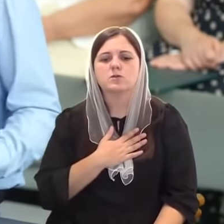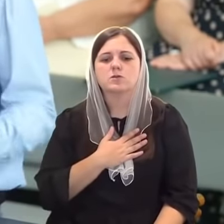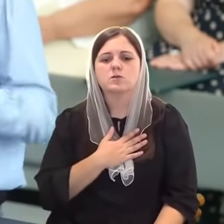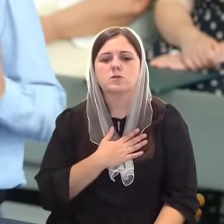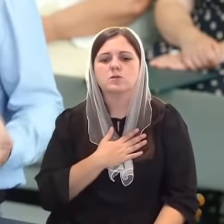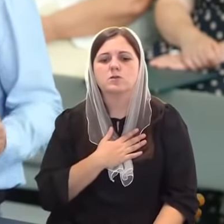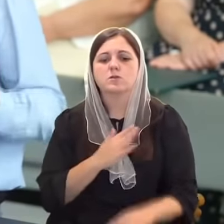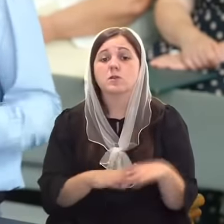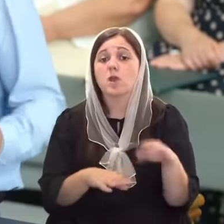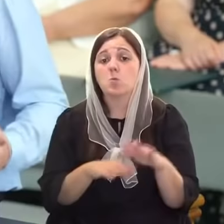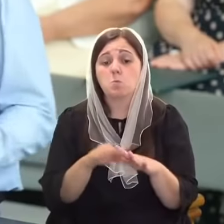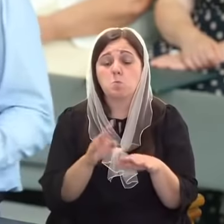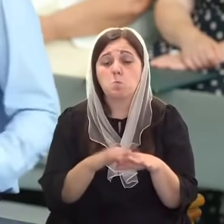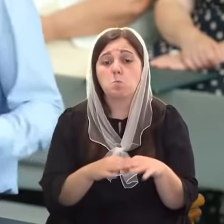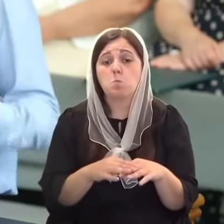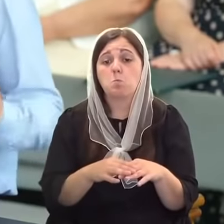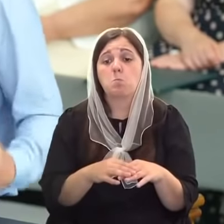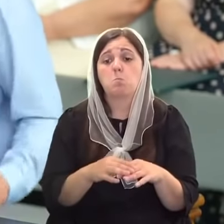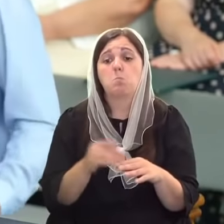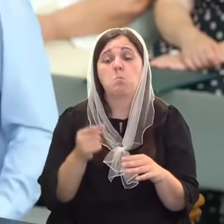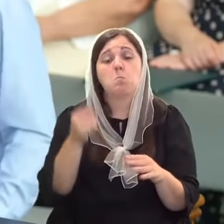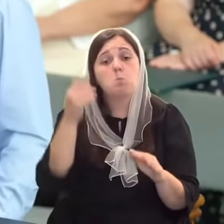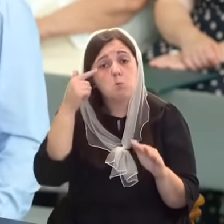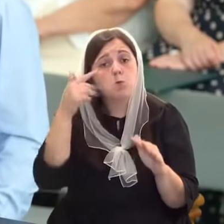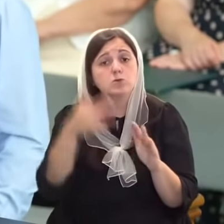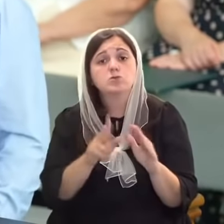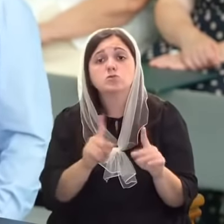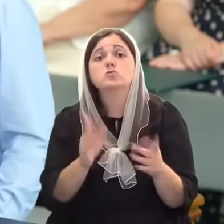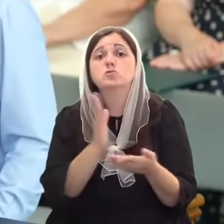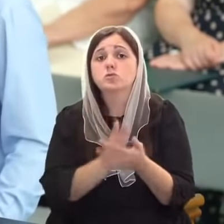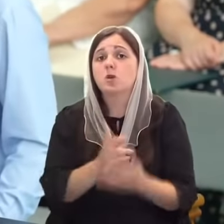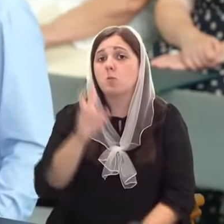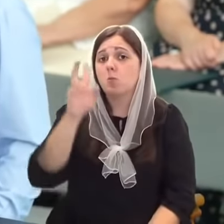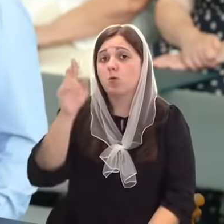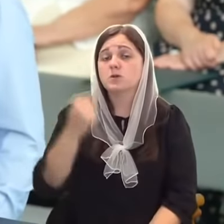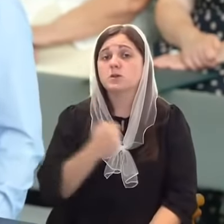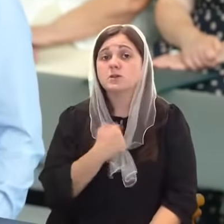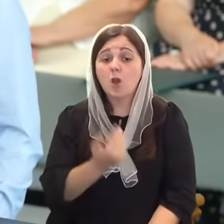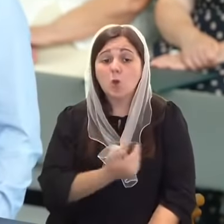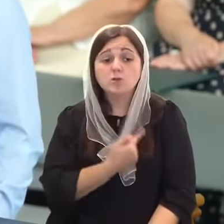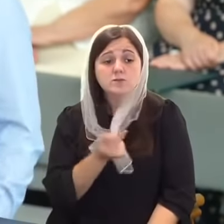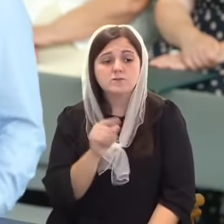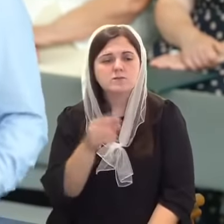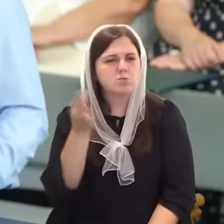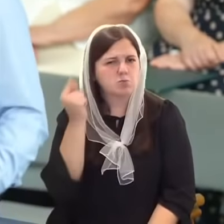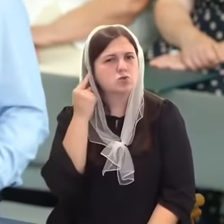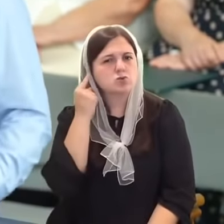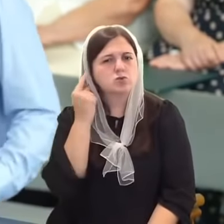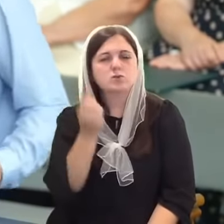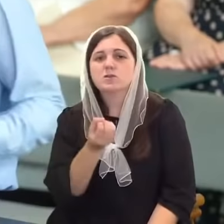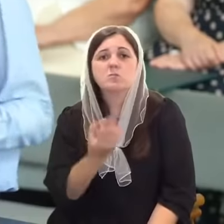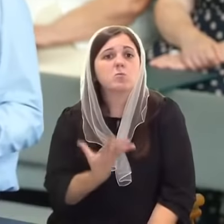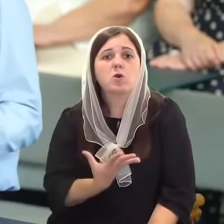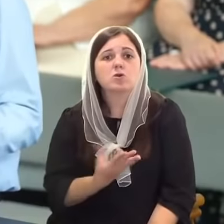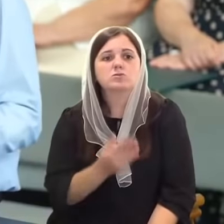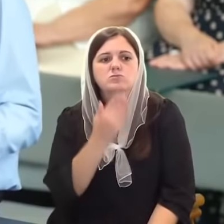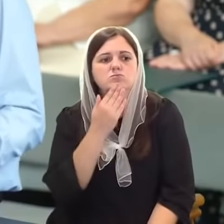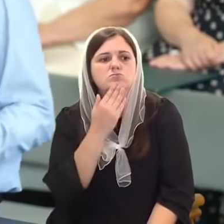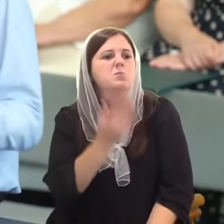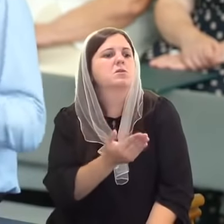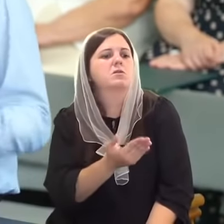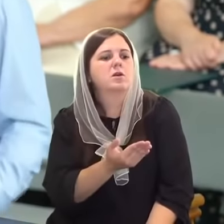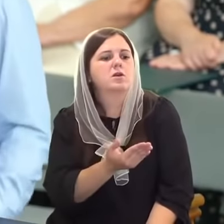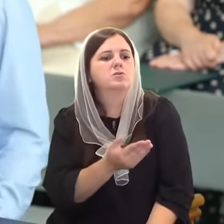на пальцах объяснит все-таки, что есть Бог. И я это хотел услышать. Я не просто задал вопрос,